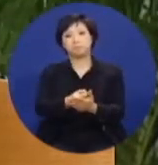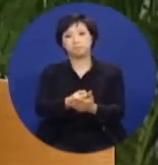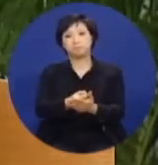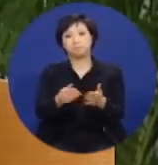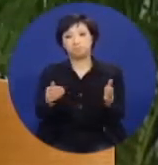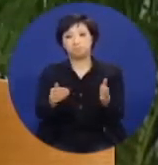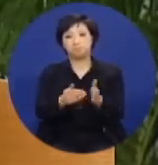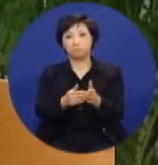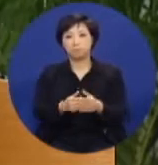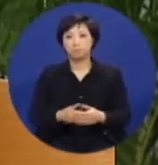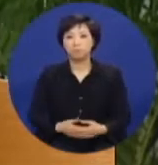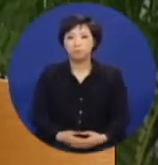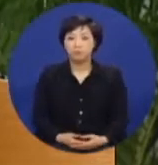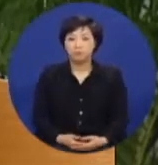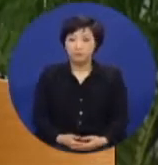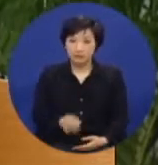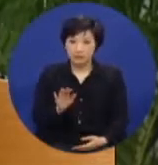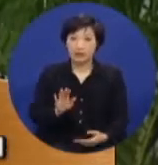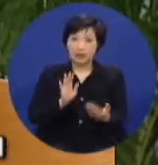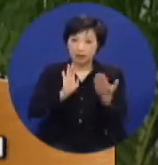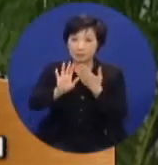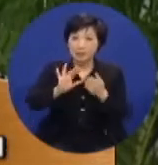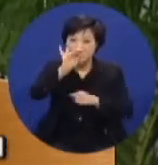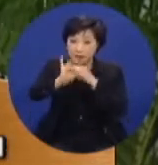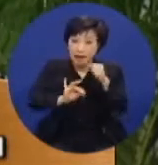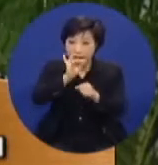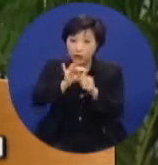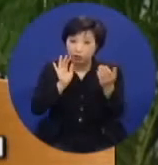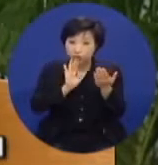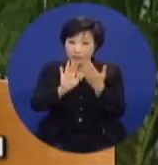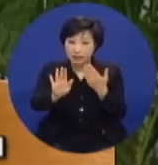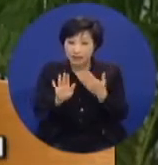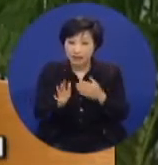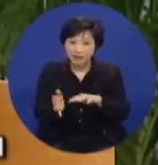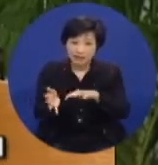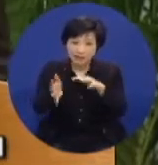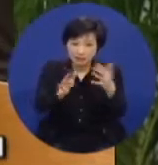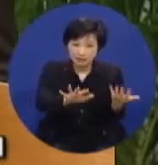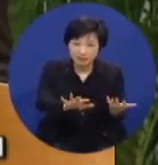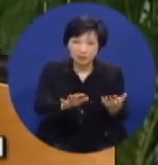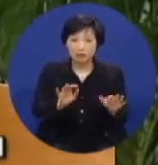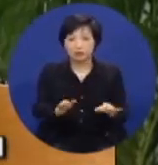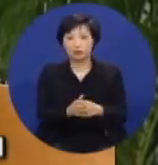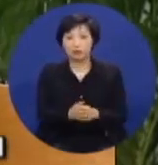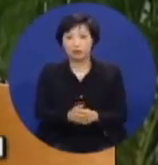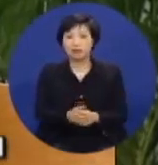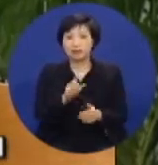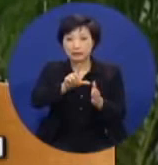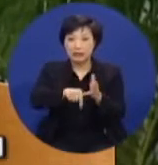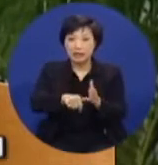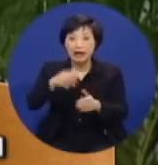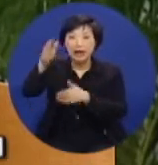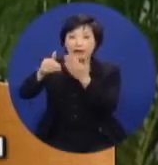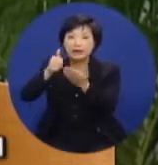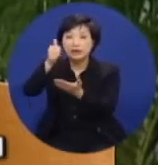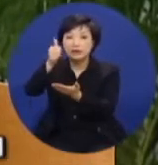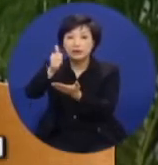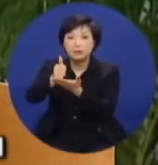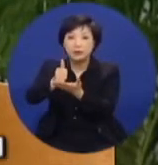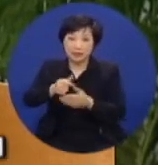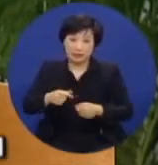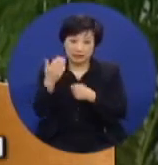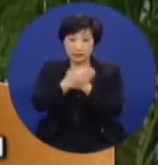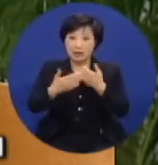했습니다 앞으로 100년 후 너부터 여요 그 때 하나님께서 하나님의